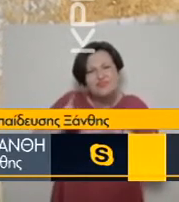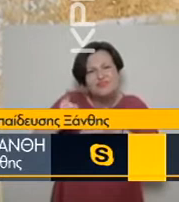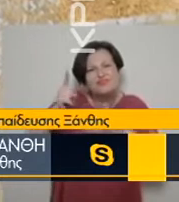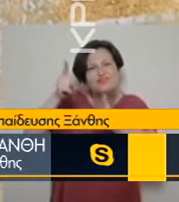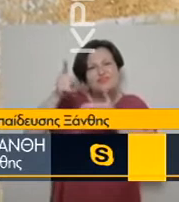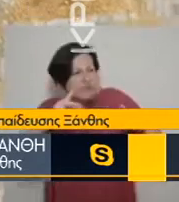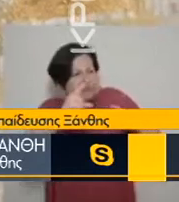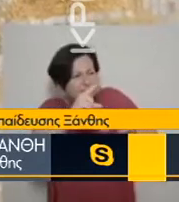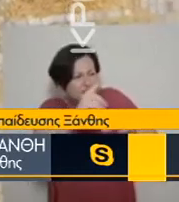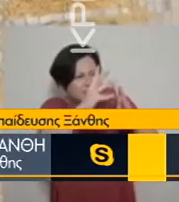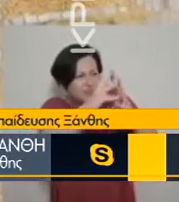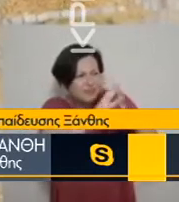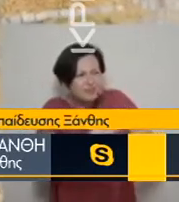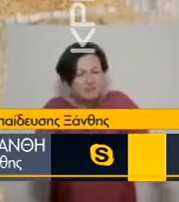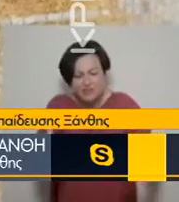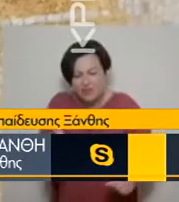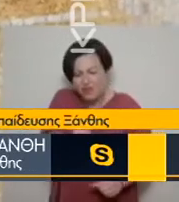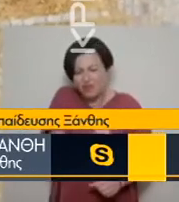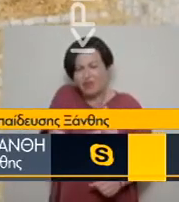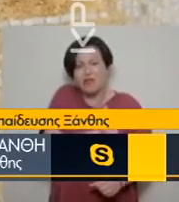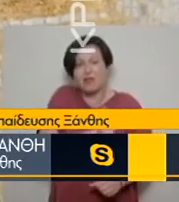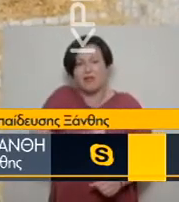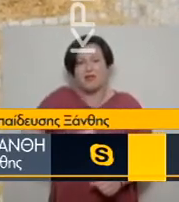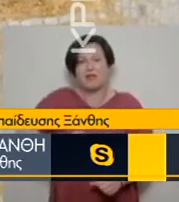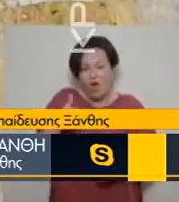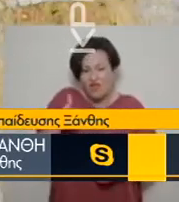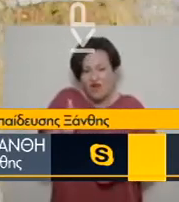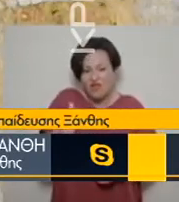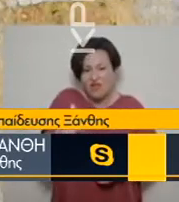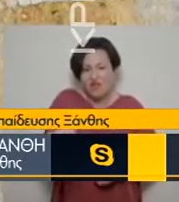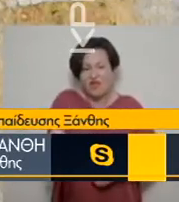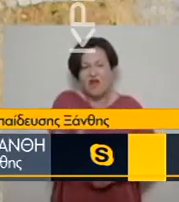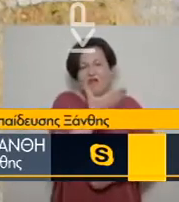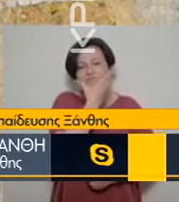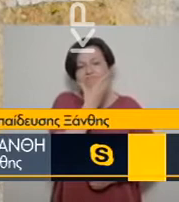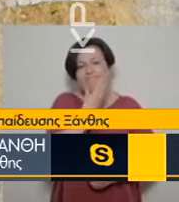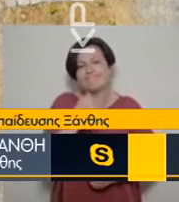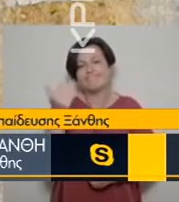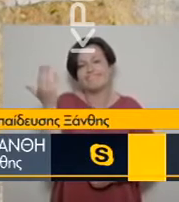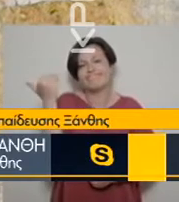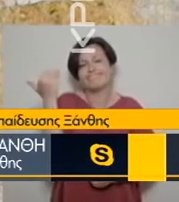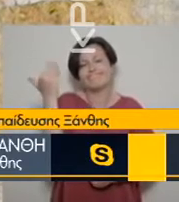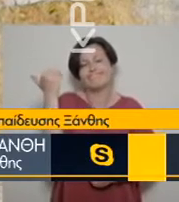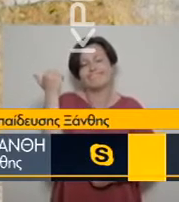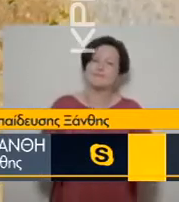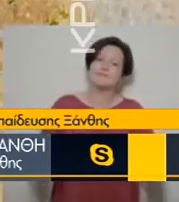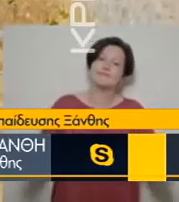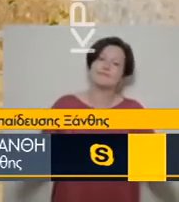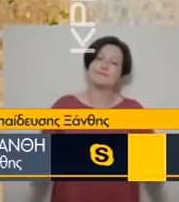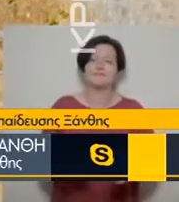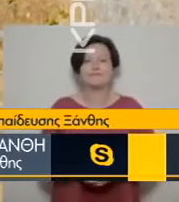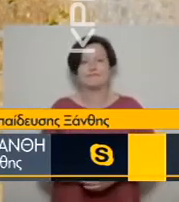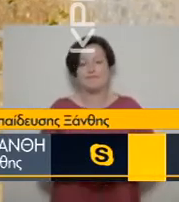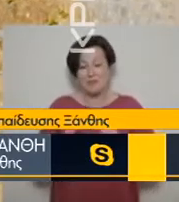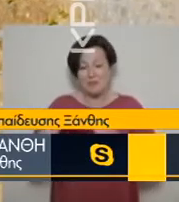του 17 Νοέμβρη, που πάντα παίζουμε τραγούδια του Θεοδωράκη σε όλα τα σχολεία της Ελλάδος. Τότε λοιπόν ξεκίνησε